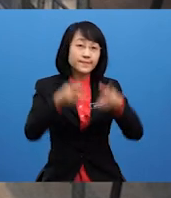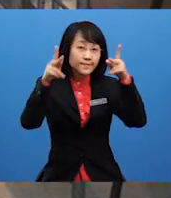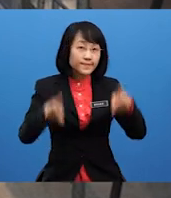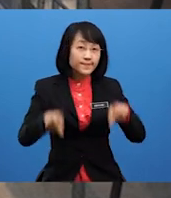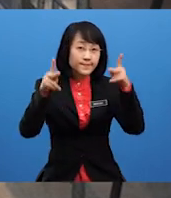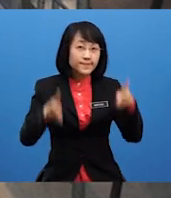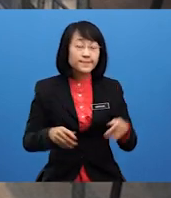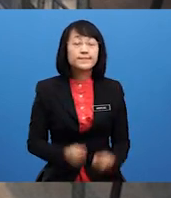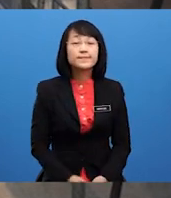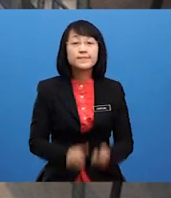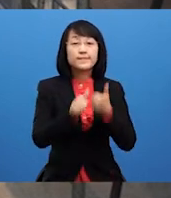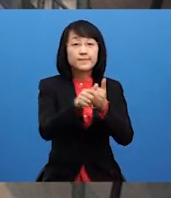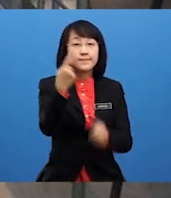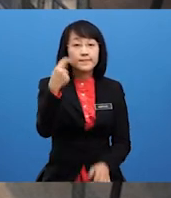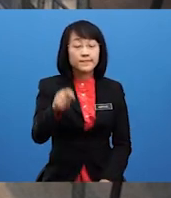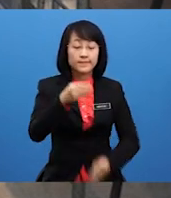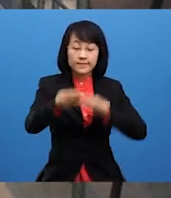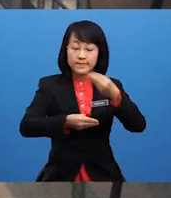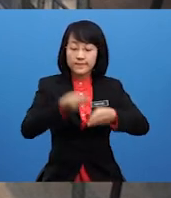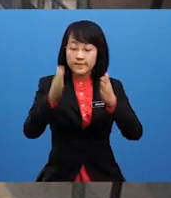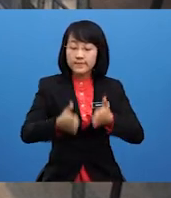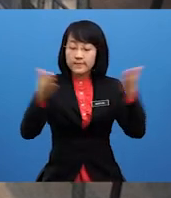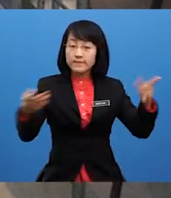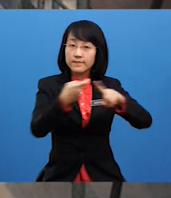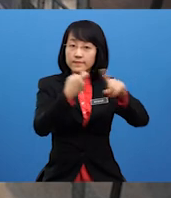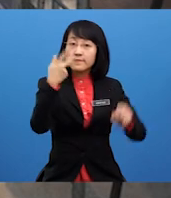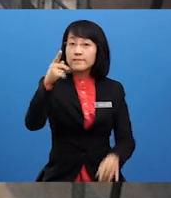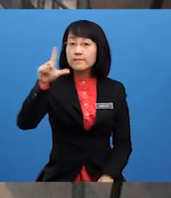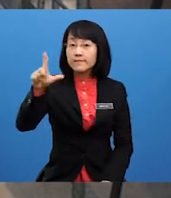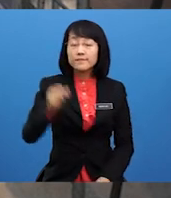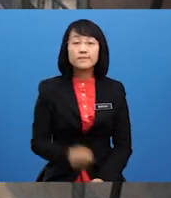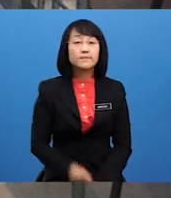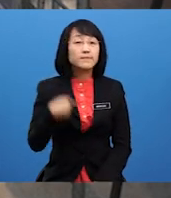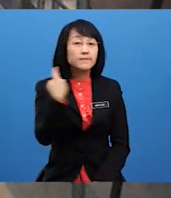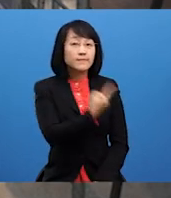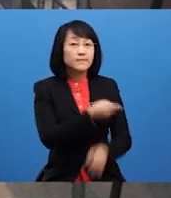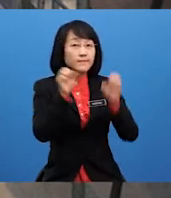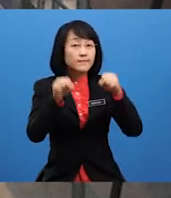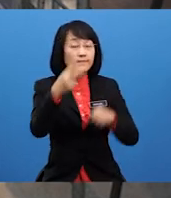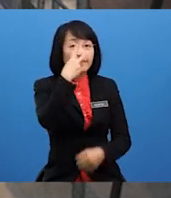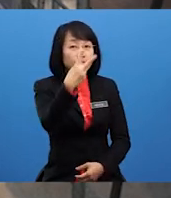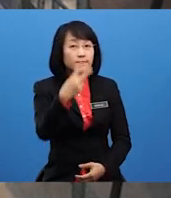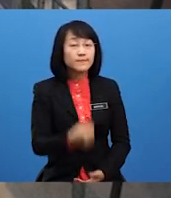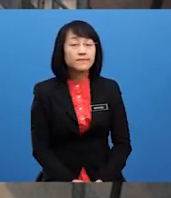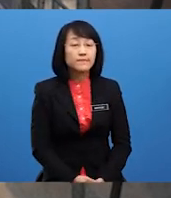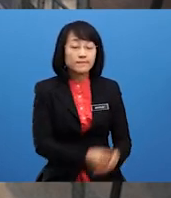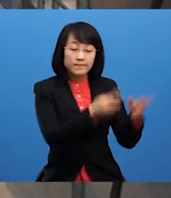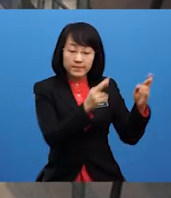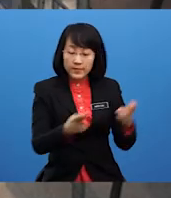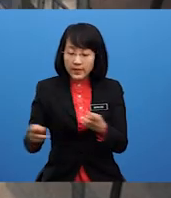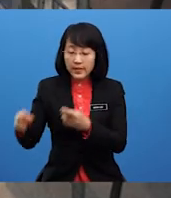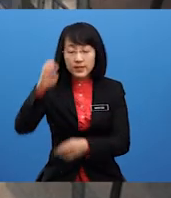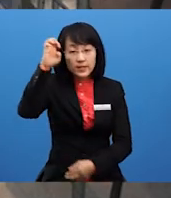Berdasarkan teks Saudaga Besar dari Kuala Lumpur, kita dapat melihat perancangan